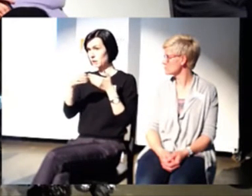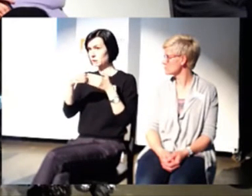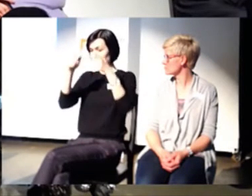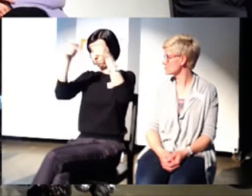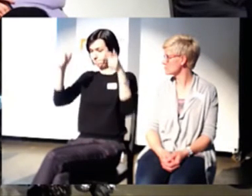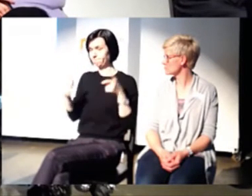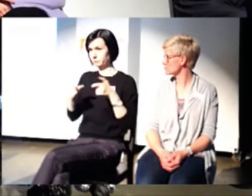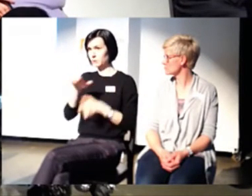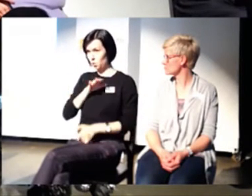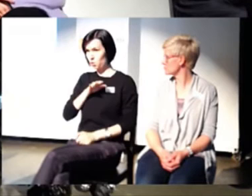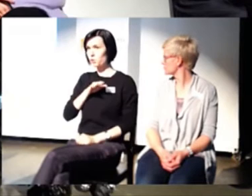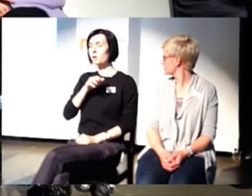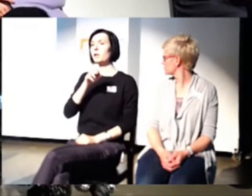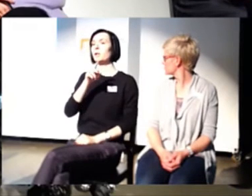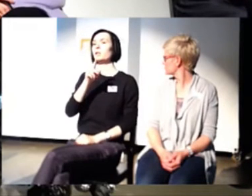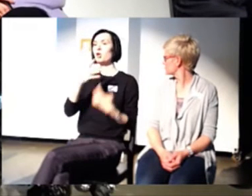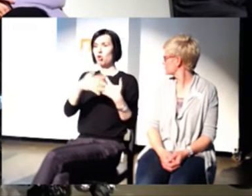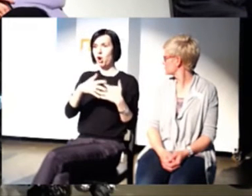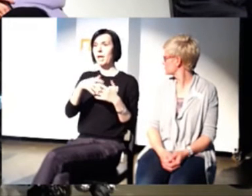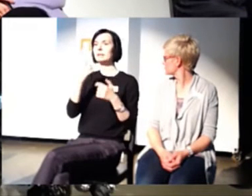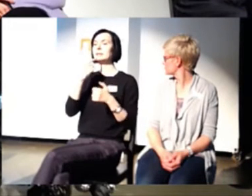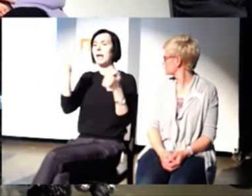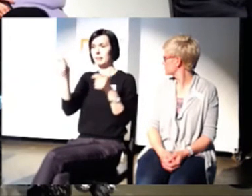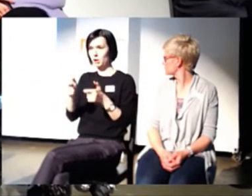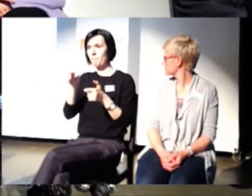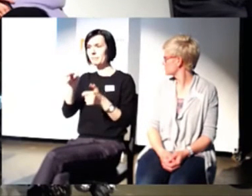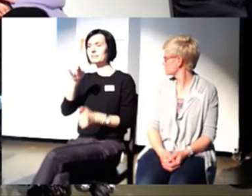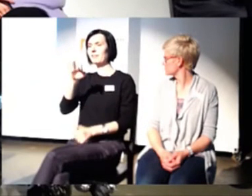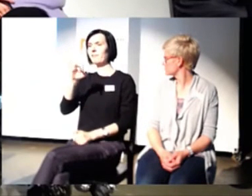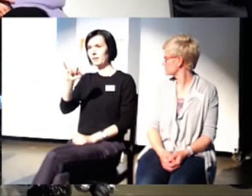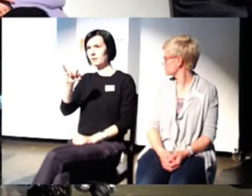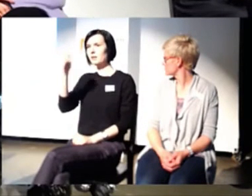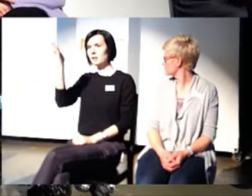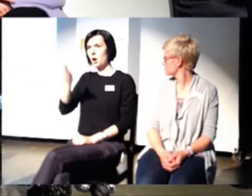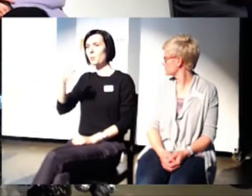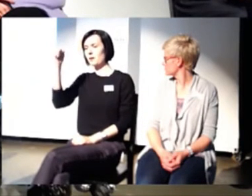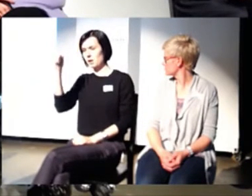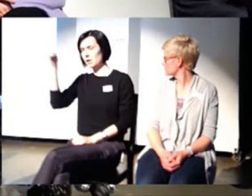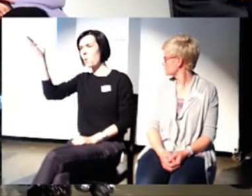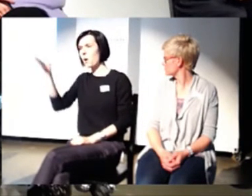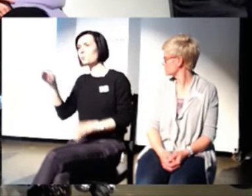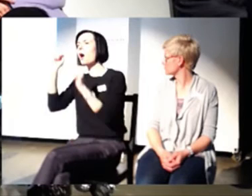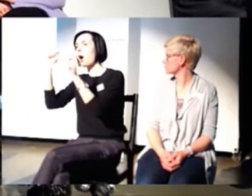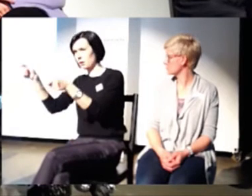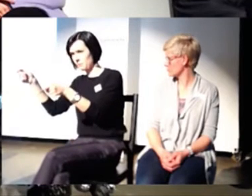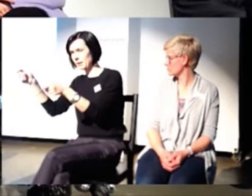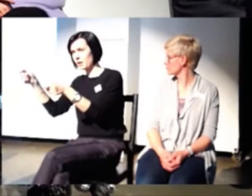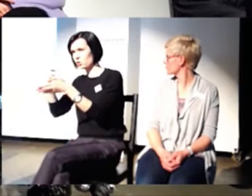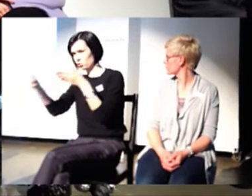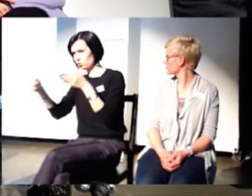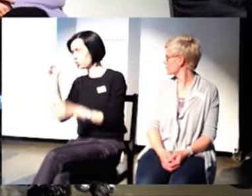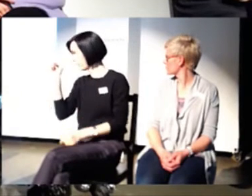fi kautta kaltano kautta hakeminen. Ja mä oon tähän nyt ottanut mukaan